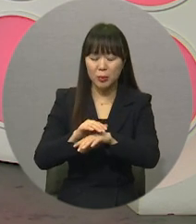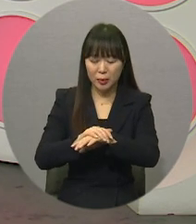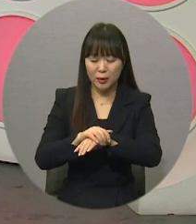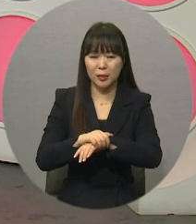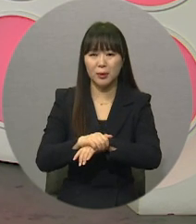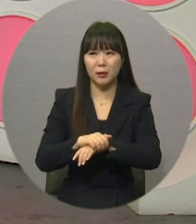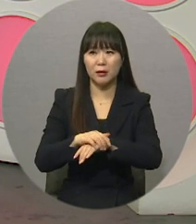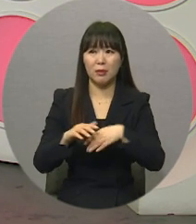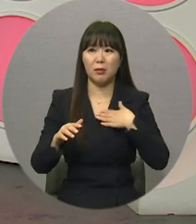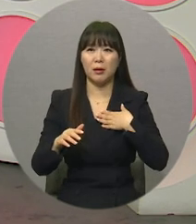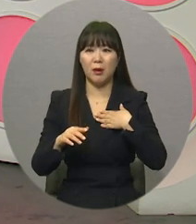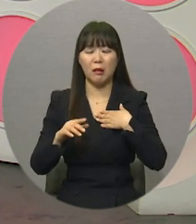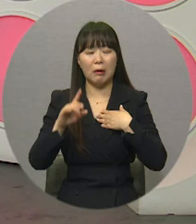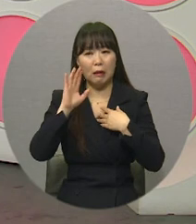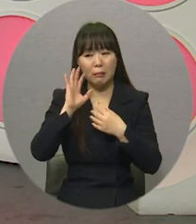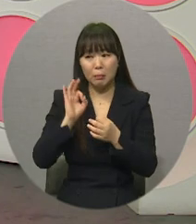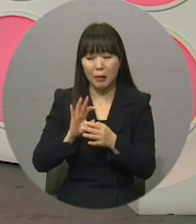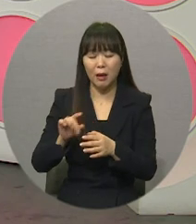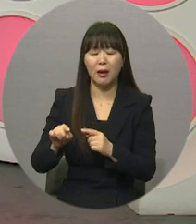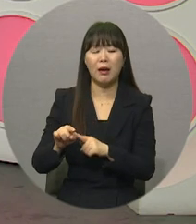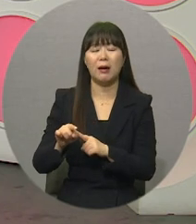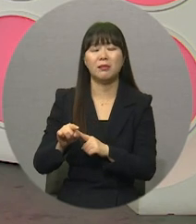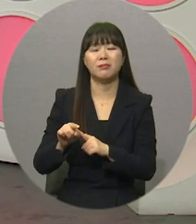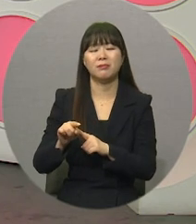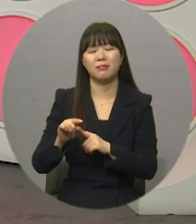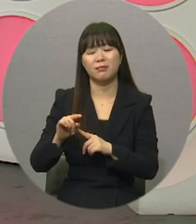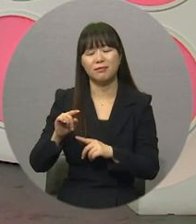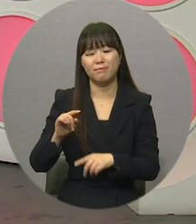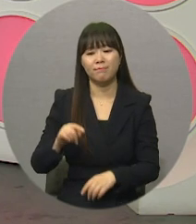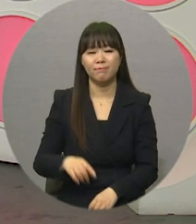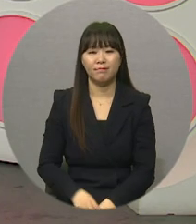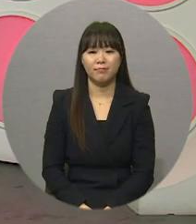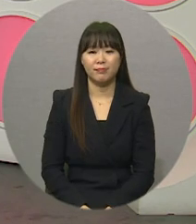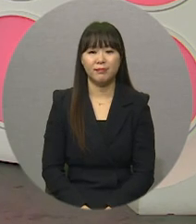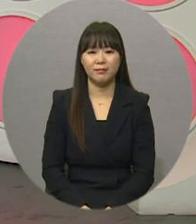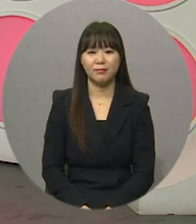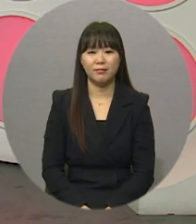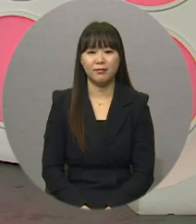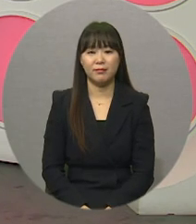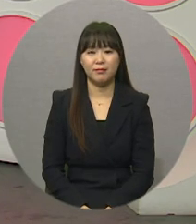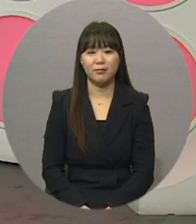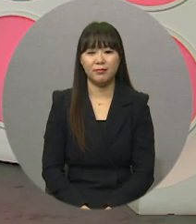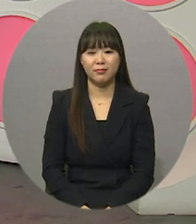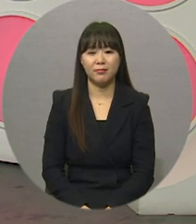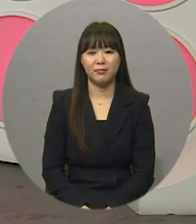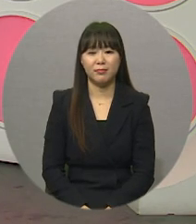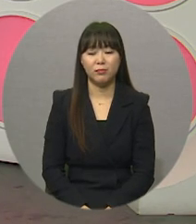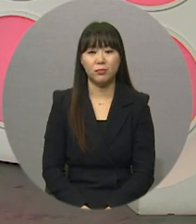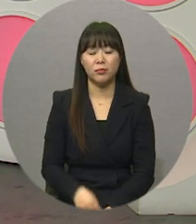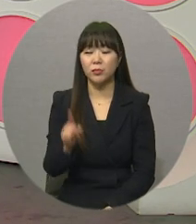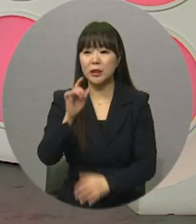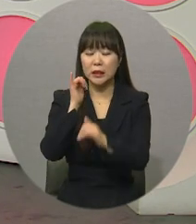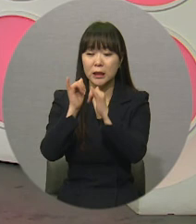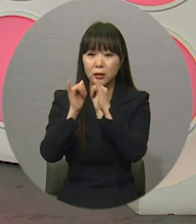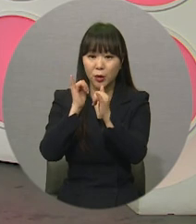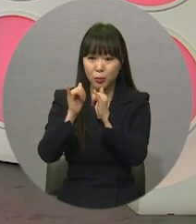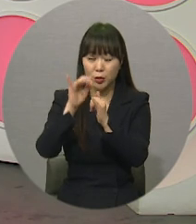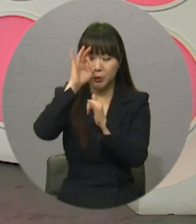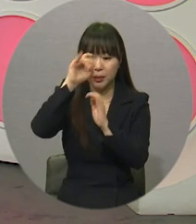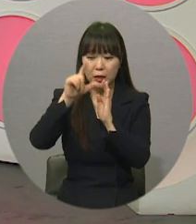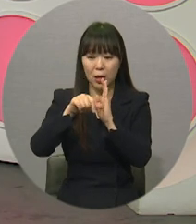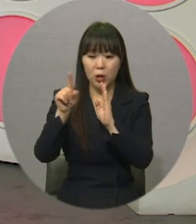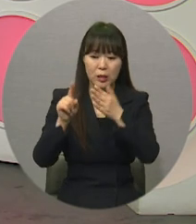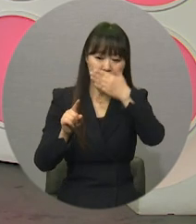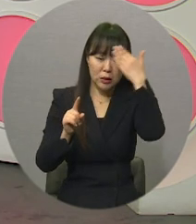진즉 몰랐을까 하는 생각이 들었습니다. 어떤 인터뷰에서 한